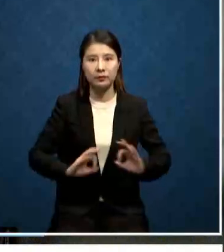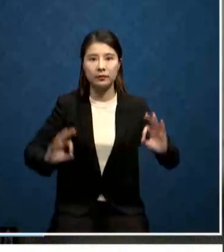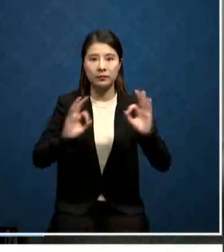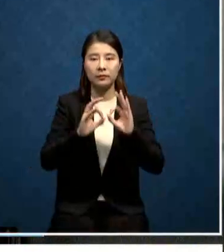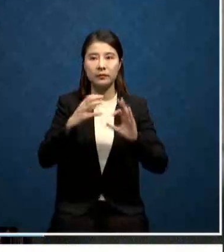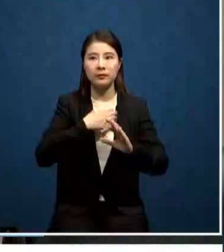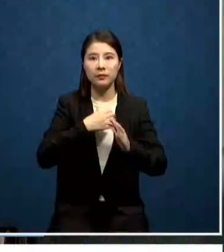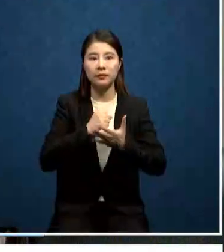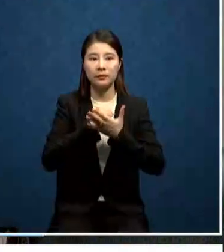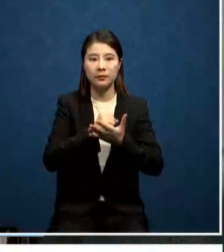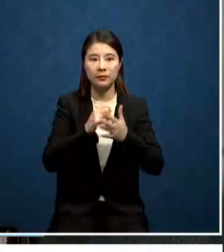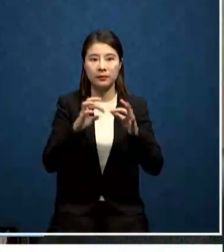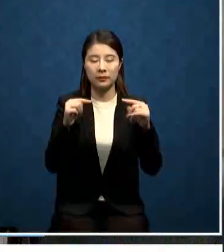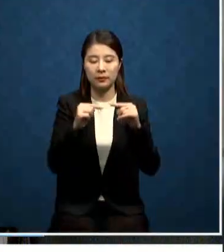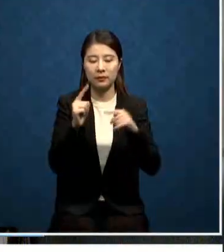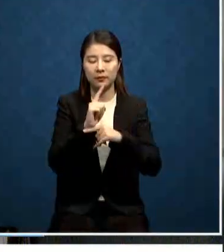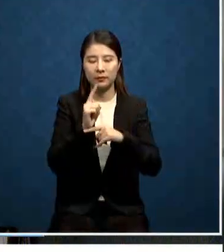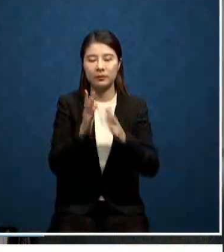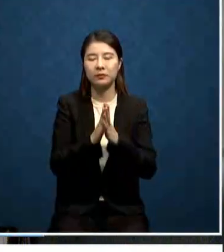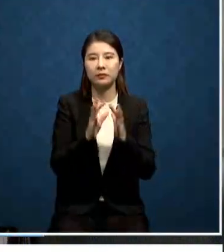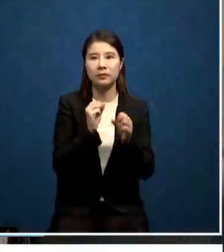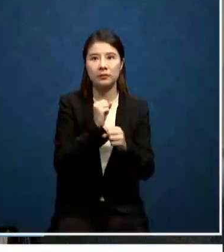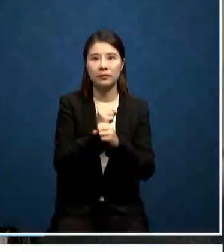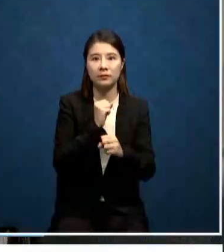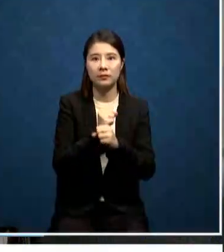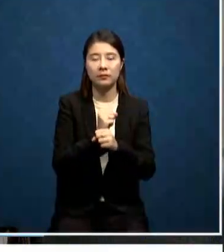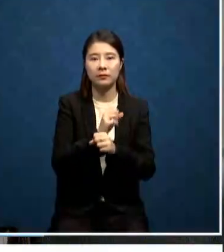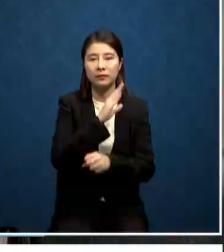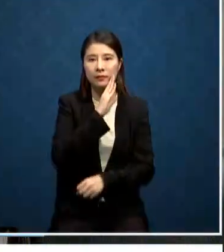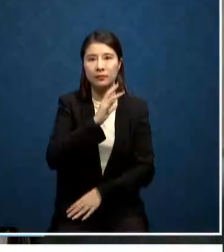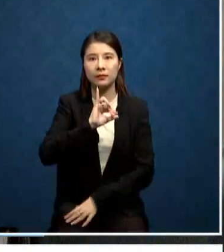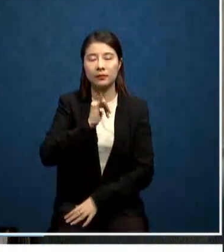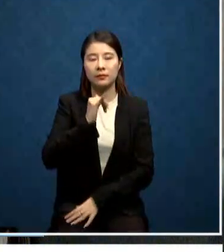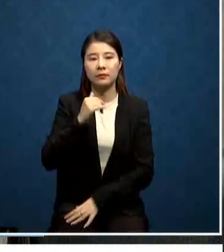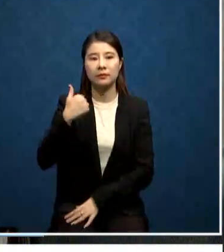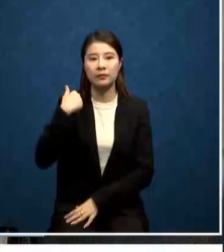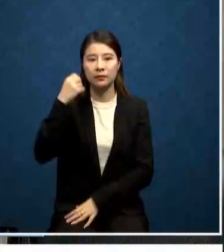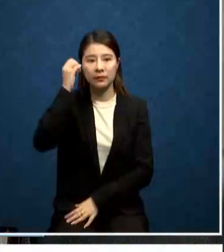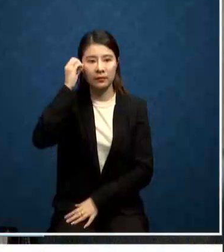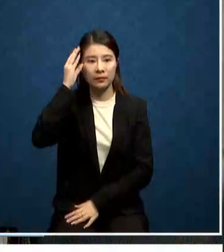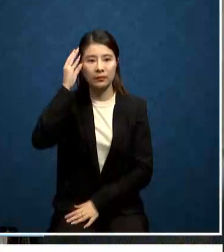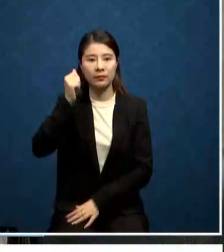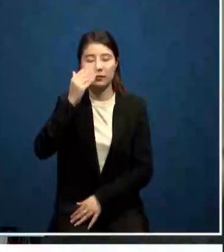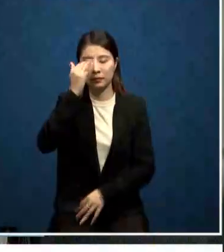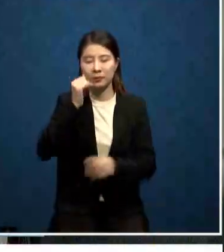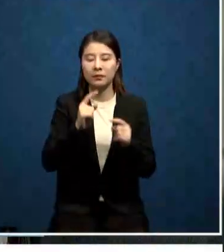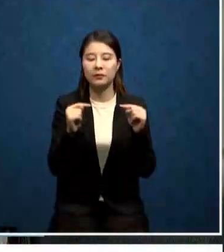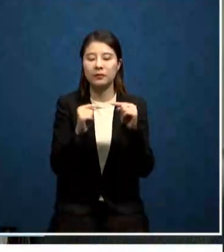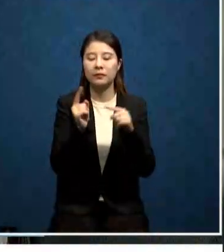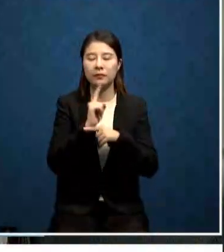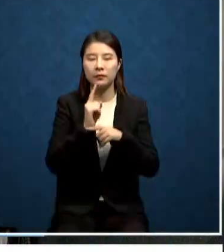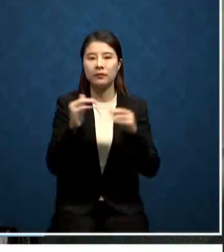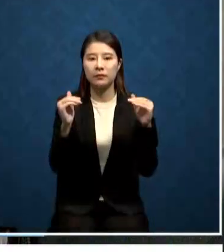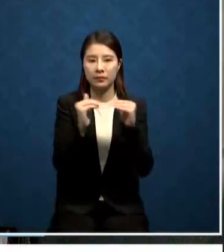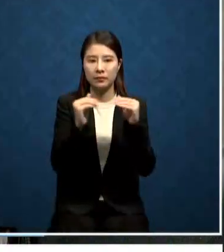ยให้เรื่องต่างๆมันเบาบางลงไปมากนะครับถ้าสมมติให้ความรู้ต่างๆเนี่ยเพราะความรู้เนี่ยสิท